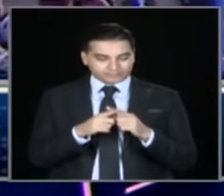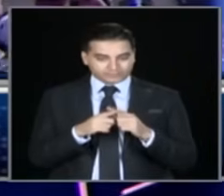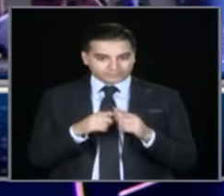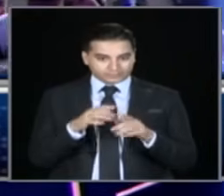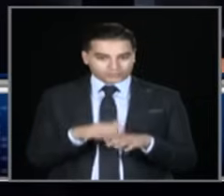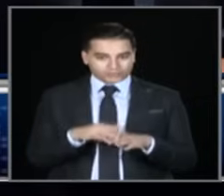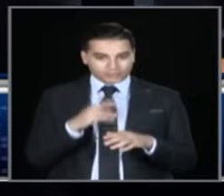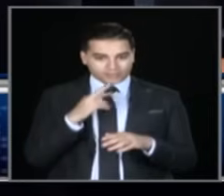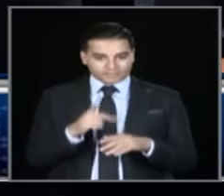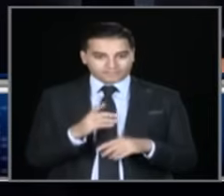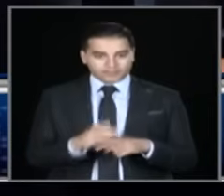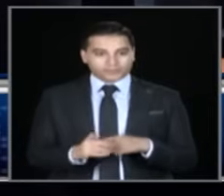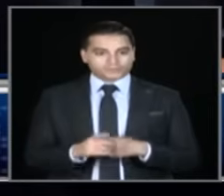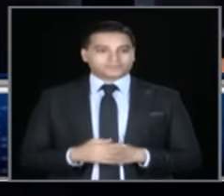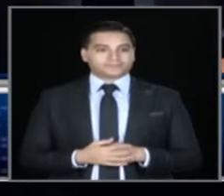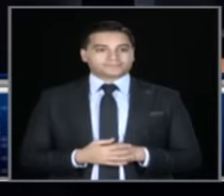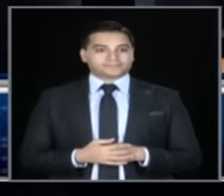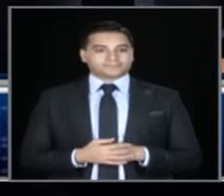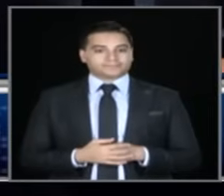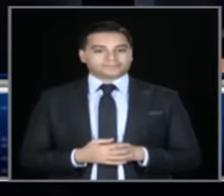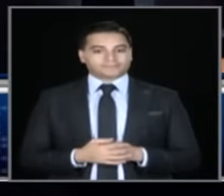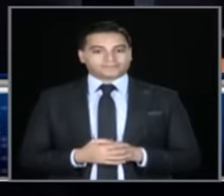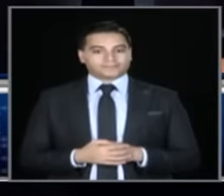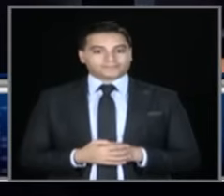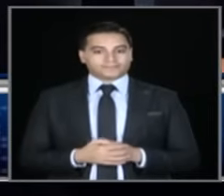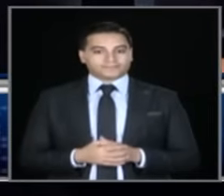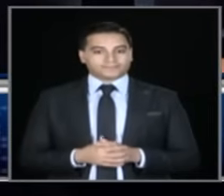تدوس على البازر وما جاوبتش. في اجابه ولا فيش اجابه؟